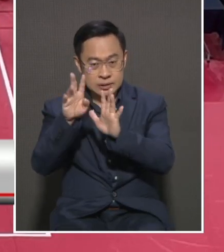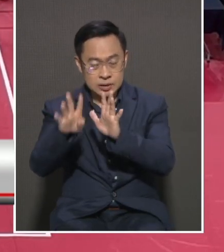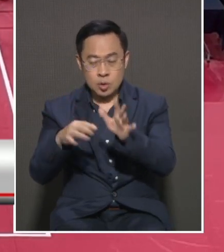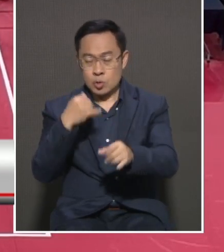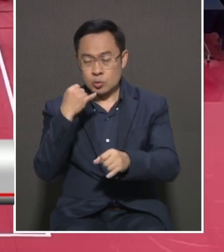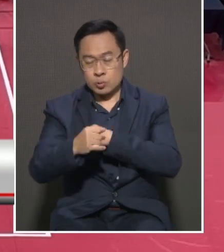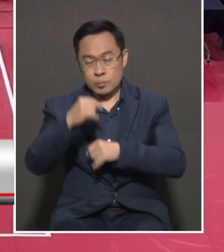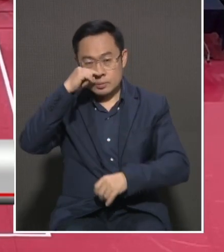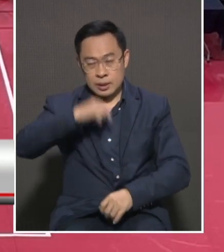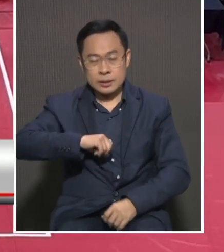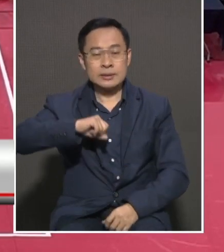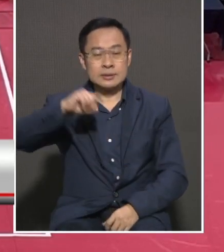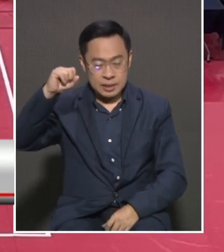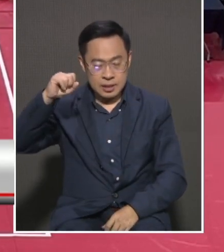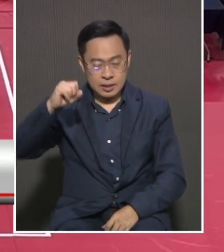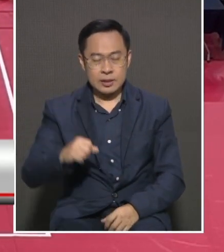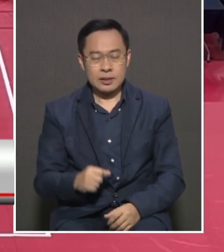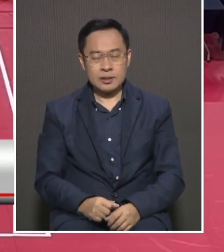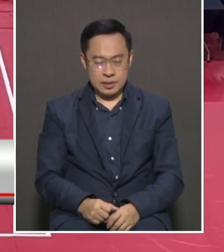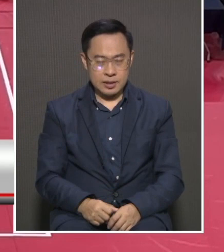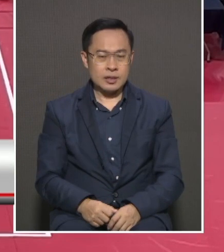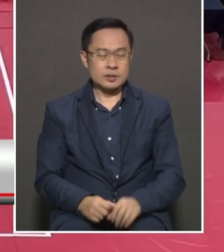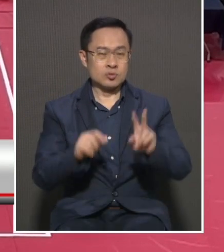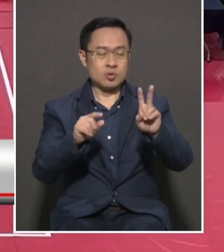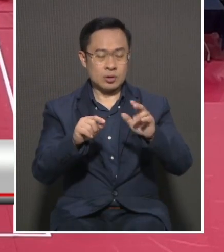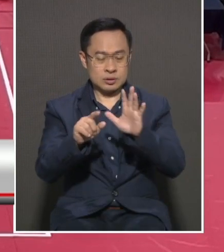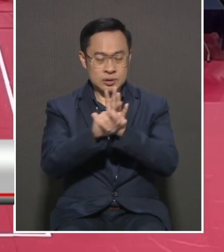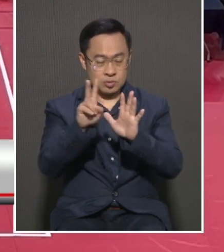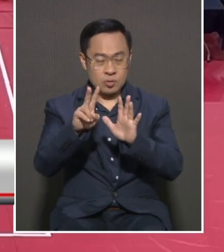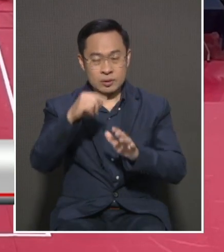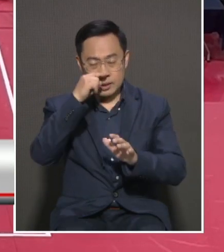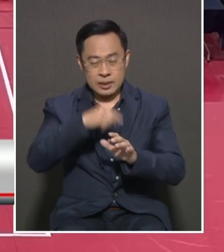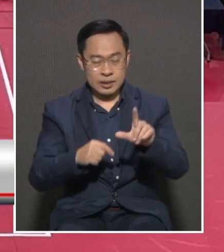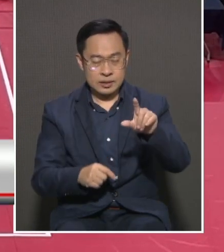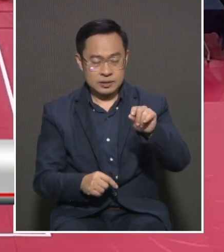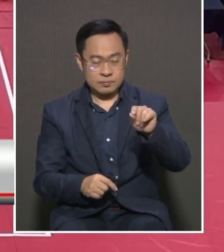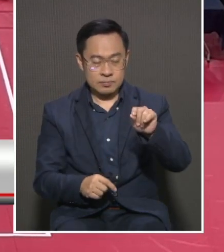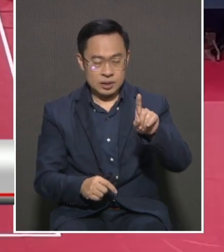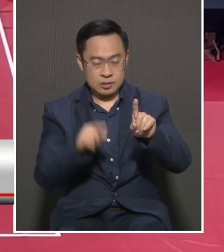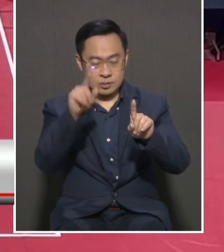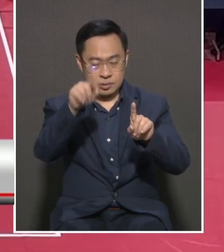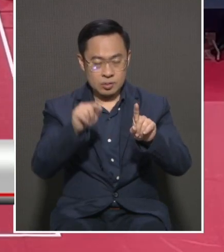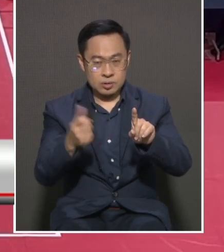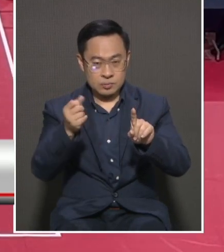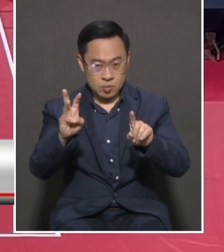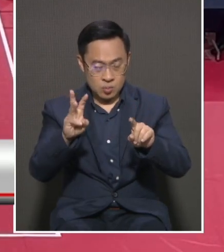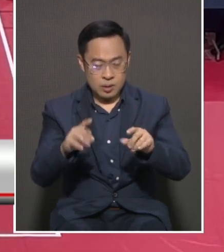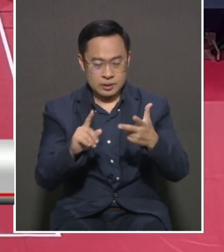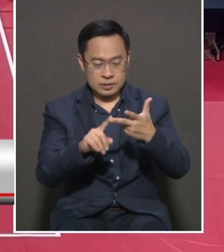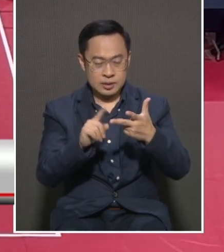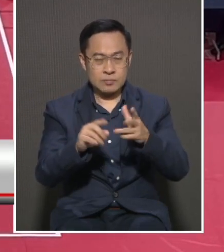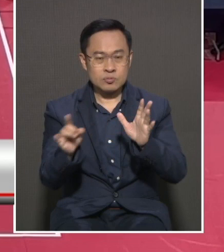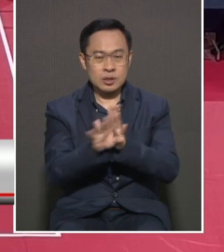ำได้ดีกว่าเซตที่2ชนะไปได้21-16คราวนี้เสมอกัน1-1เซตละต้องมาตัดสินกันในเซตสุดท้